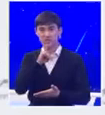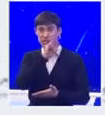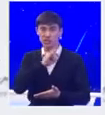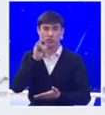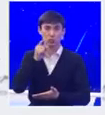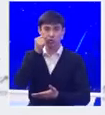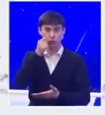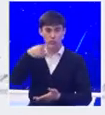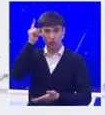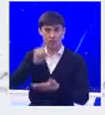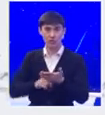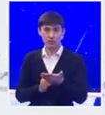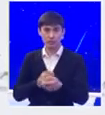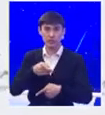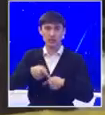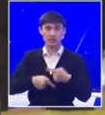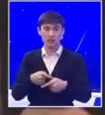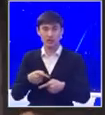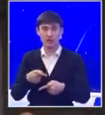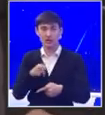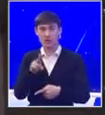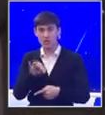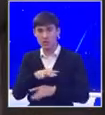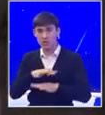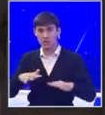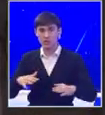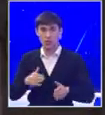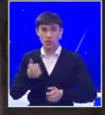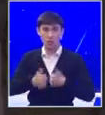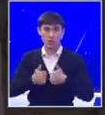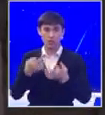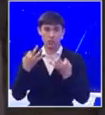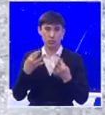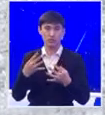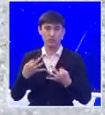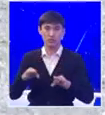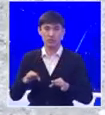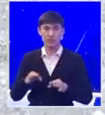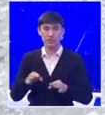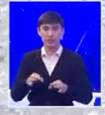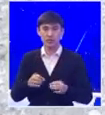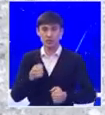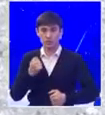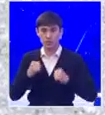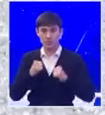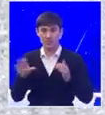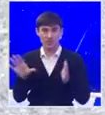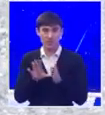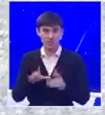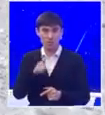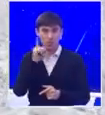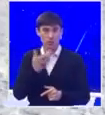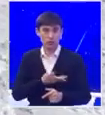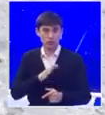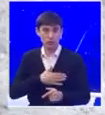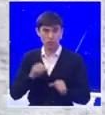уверенно преодолевали нелегкие километры в гонке классического и свободного стилей и к спортивному рвению энергии и молодости души